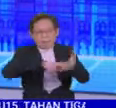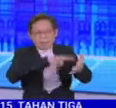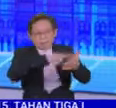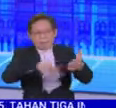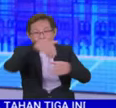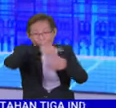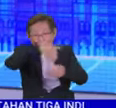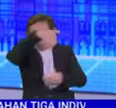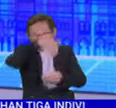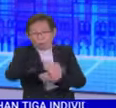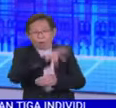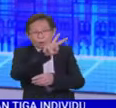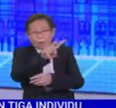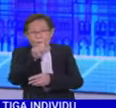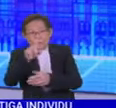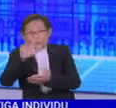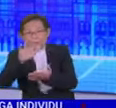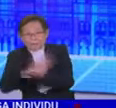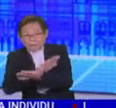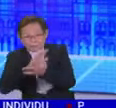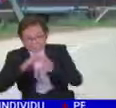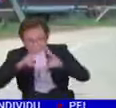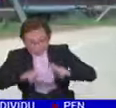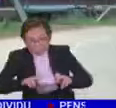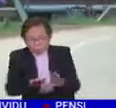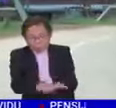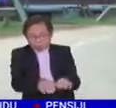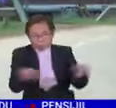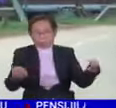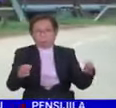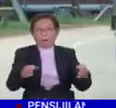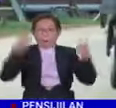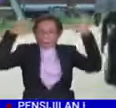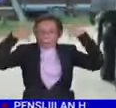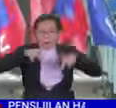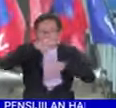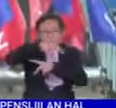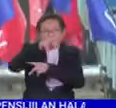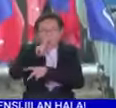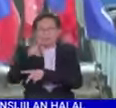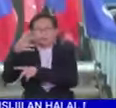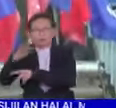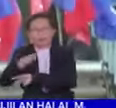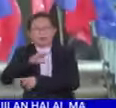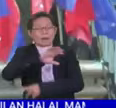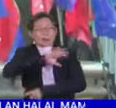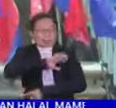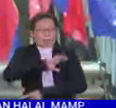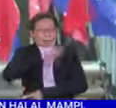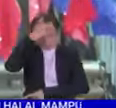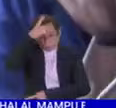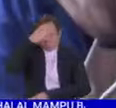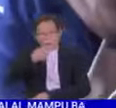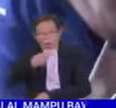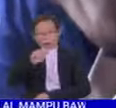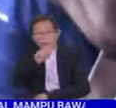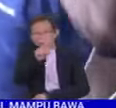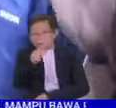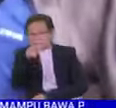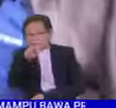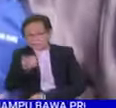21 kertas siasatan turut dibuka. Menurut pengarah OP PRU15 PDRM, Datuk Seri Hazani